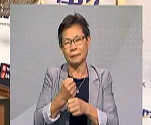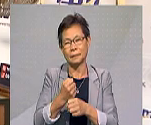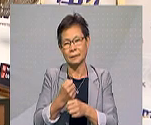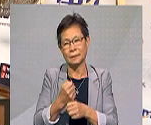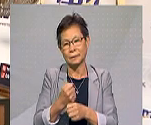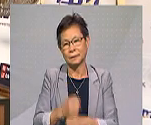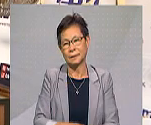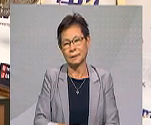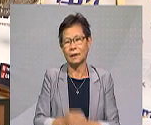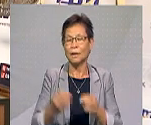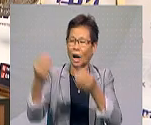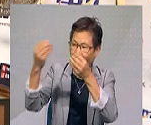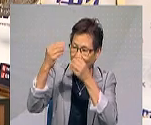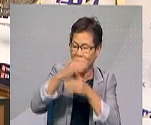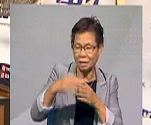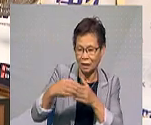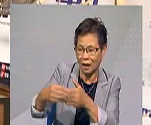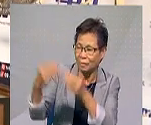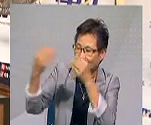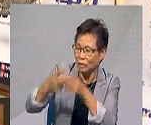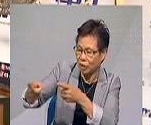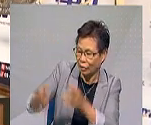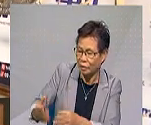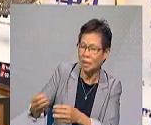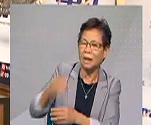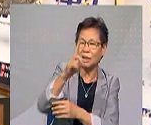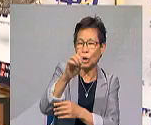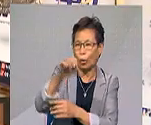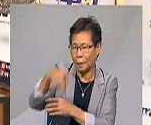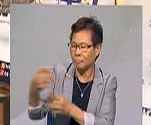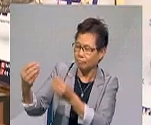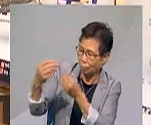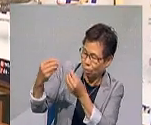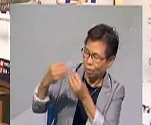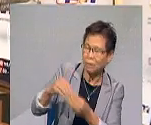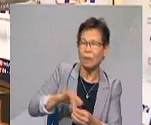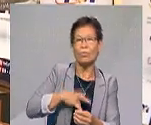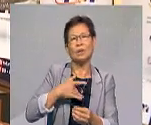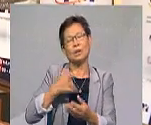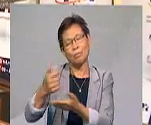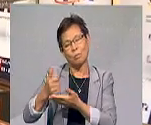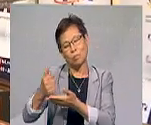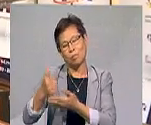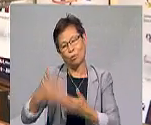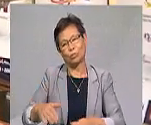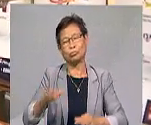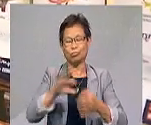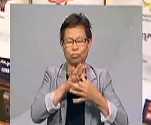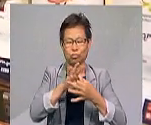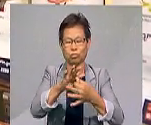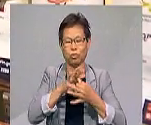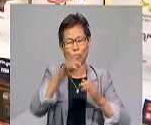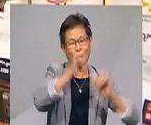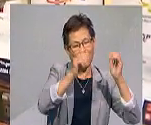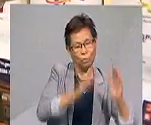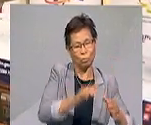apa orang kata tunjuk ajar dan guide daripada director dan juga DOP. Saya rasa benda tu sangat membantu saya untuk bergandingan dengan pelakon-pelakon